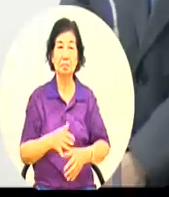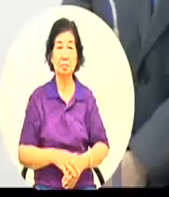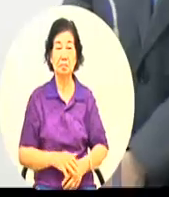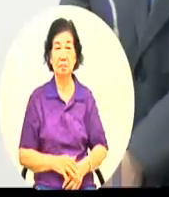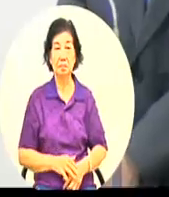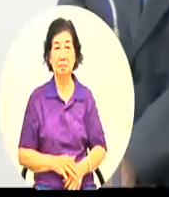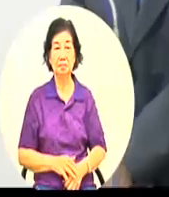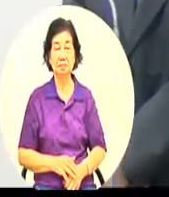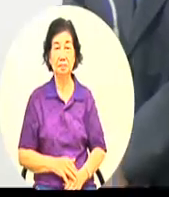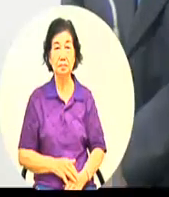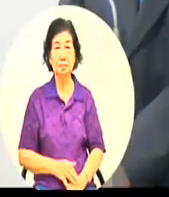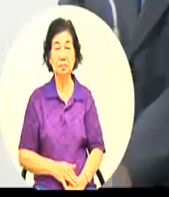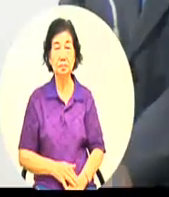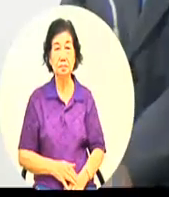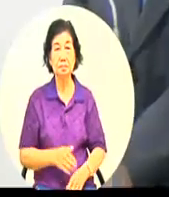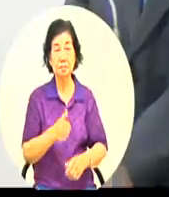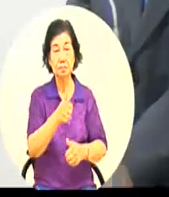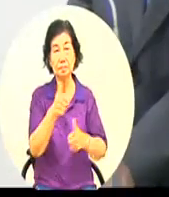明。 多谢。